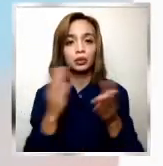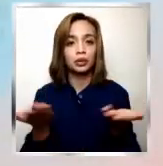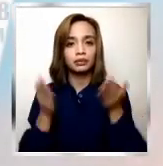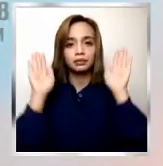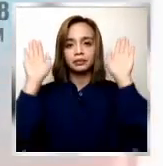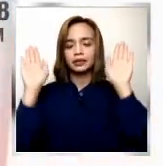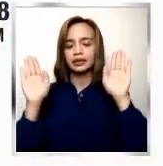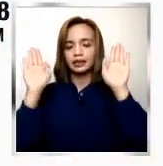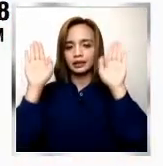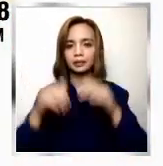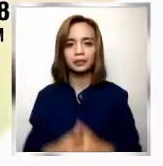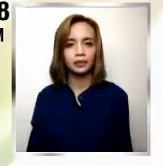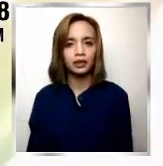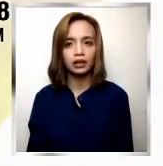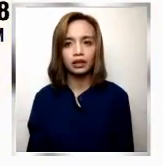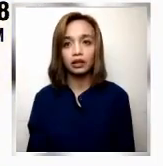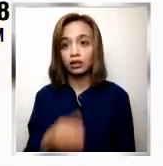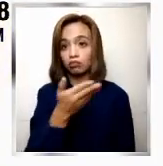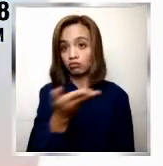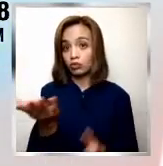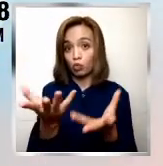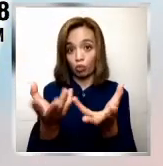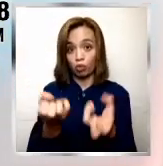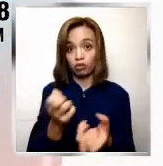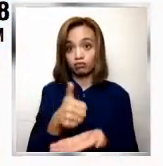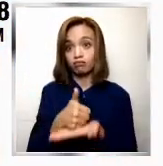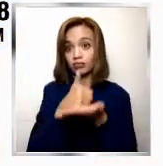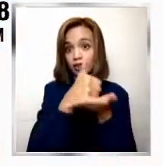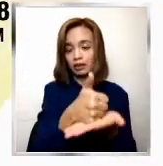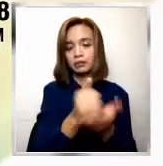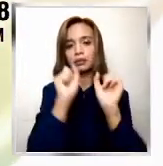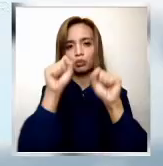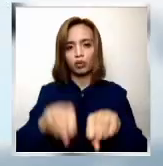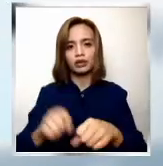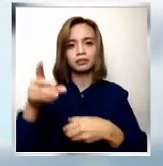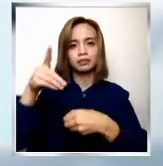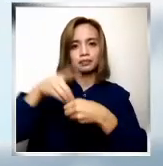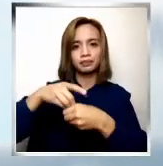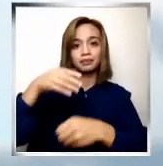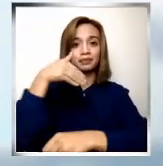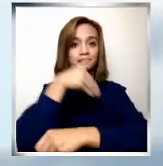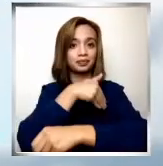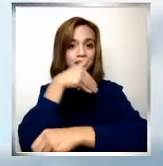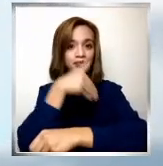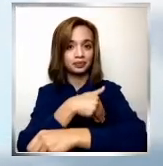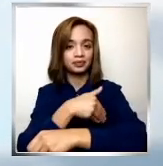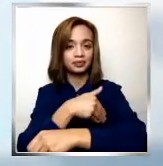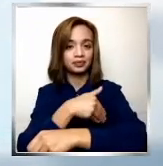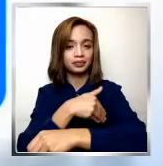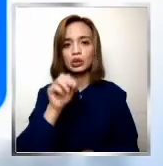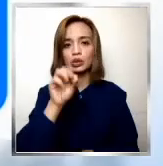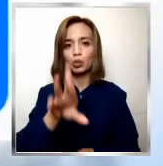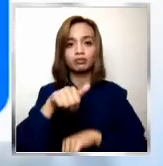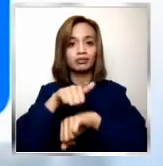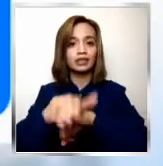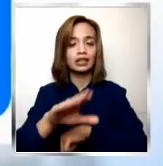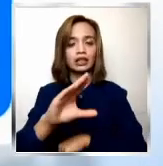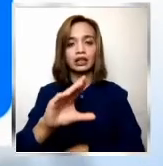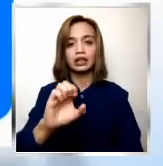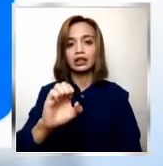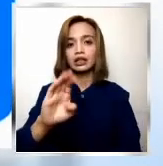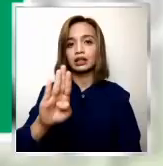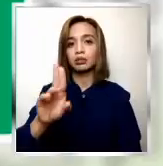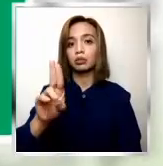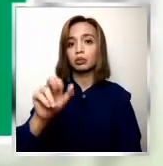nais magpahatid ng tulong, maaaring kayo magdeposito sa aming mga bank account o magpadala sa Cebuana Luwelier. Pwede rin via